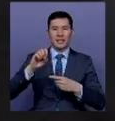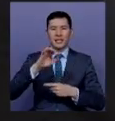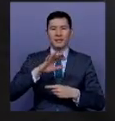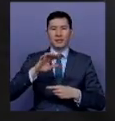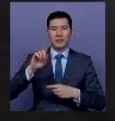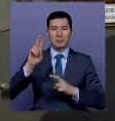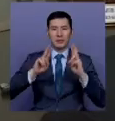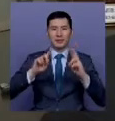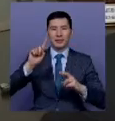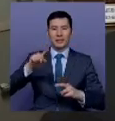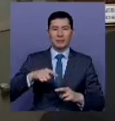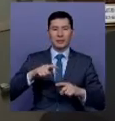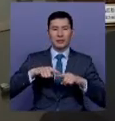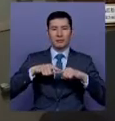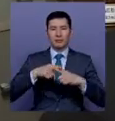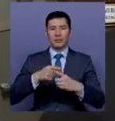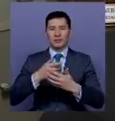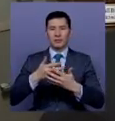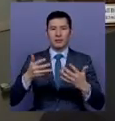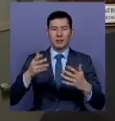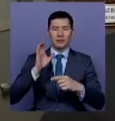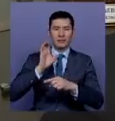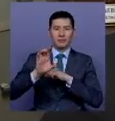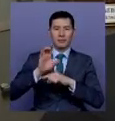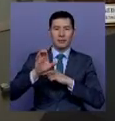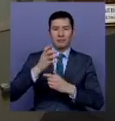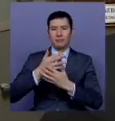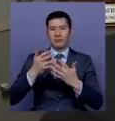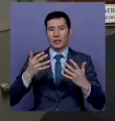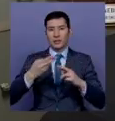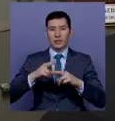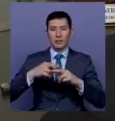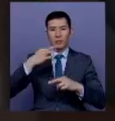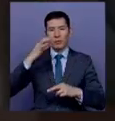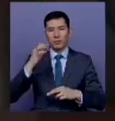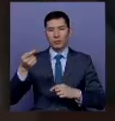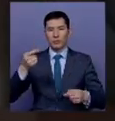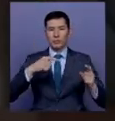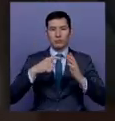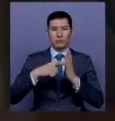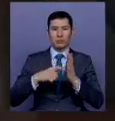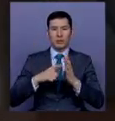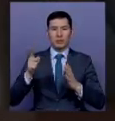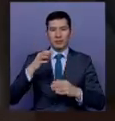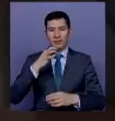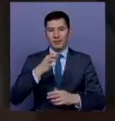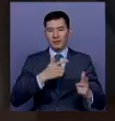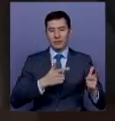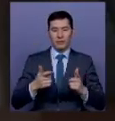жоғары технологиялық жобалар мен өнімдерді шығару тәжірибесімен бөлісуге дайын екендіктерін білдірді. Делегация өкілдері